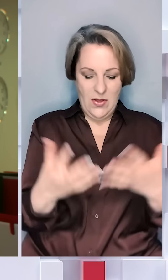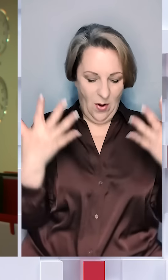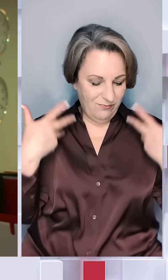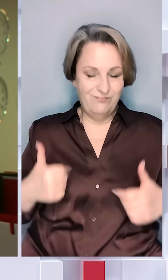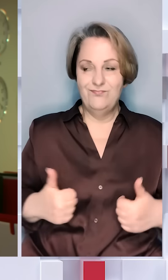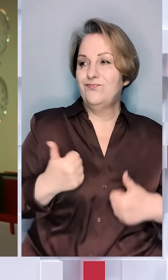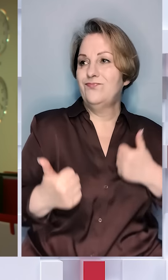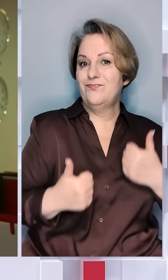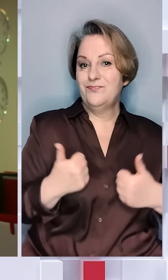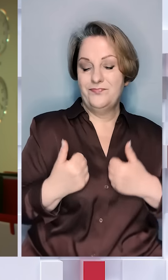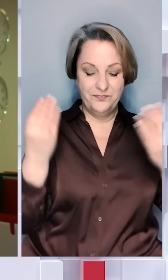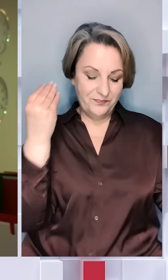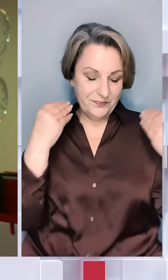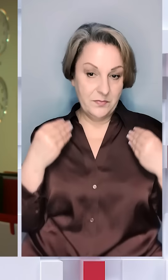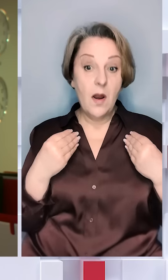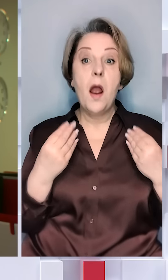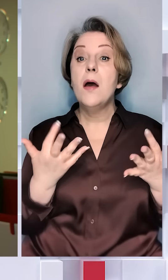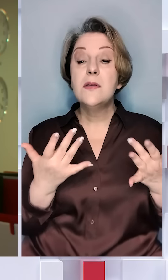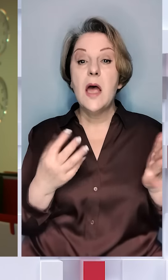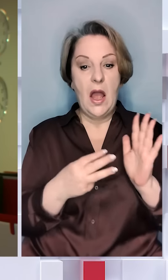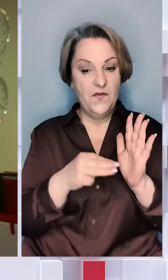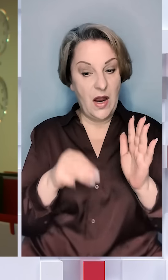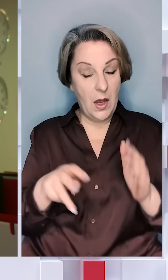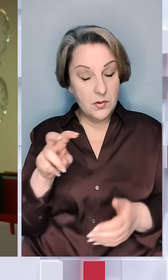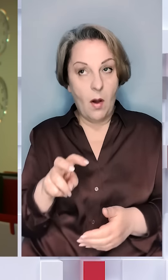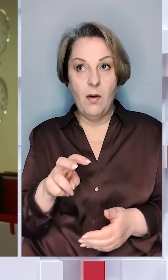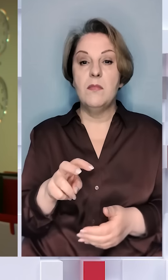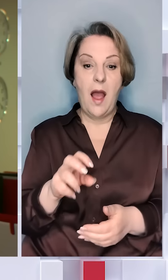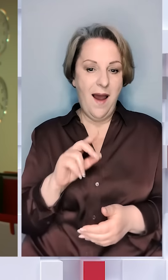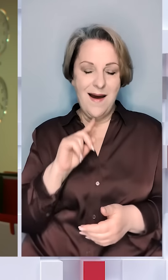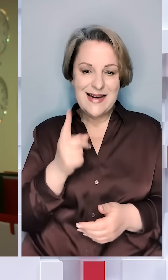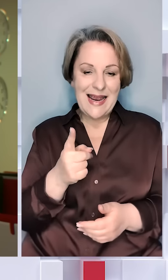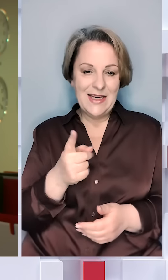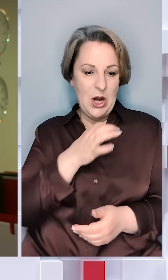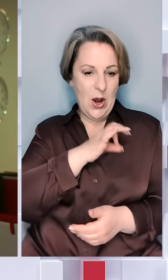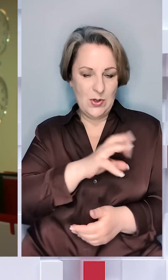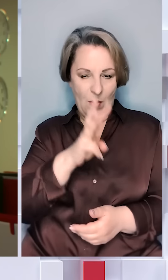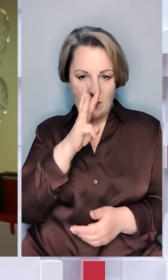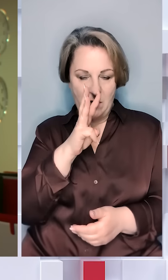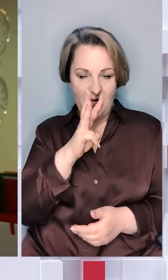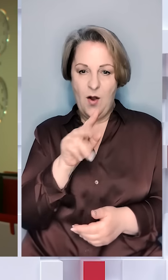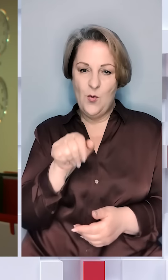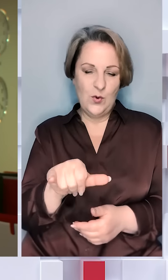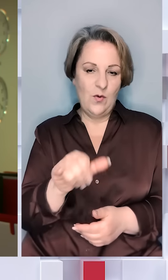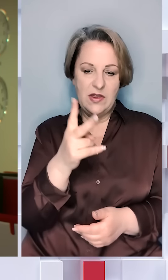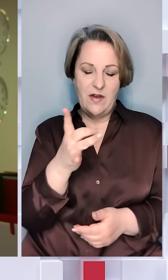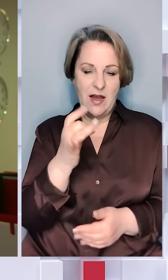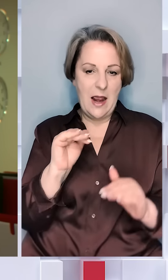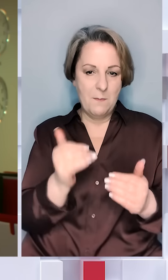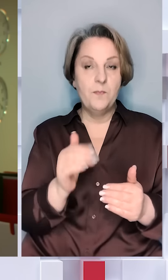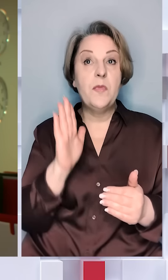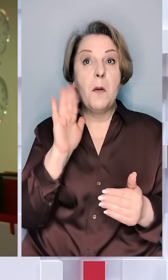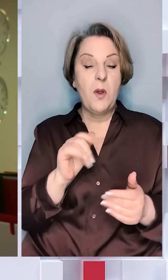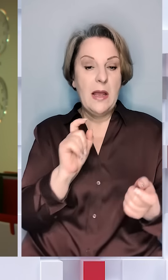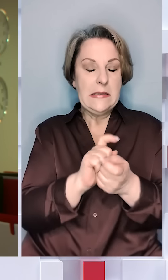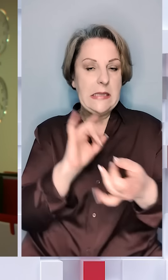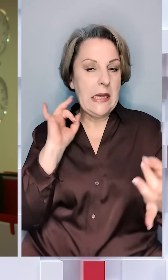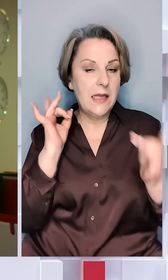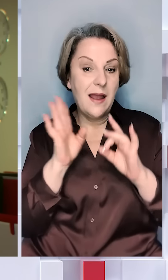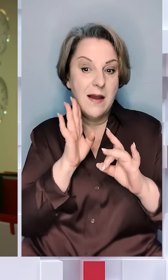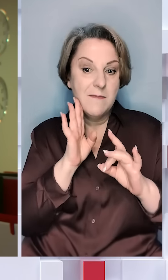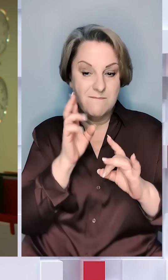дорогим вбранням та аксесуарами на 8 тисяч доларів, хоча річний дохід інспекторки удвічі менший. Після скандалу